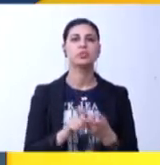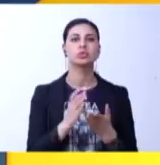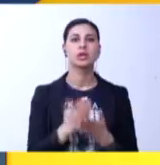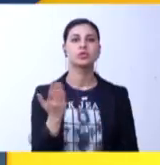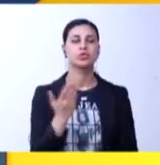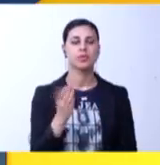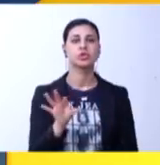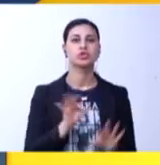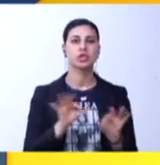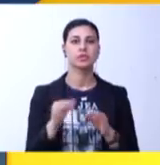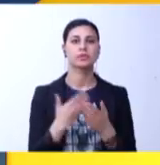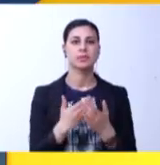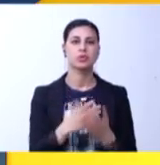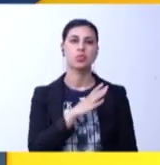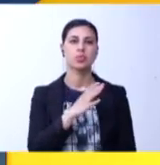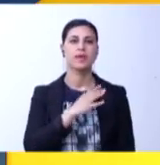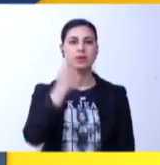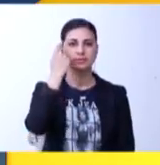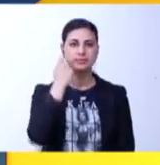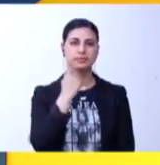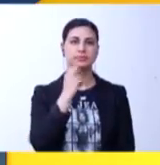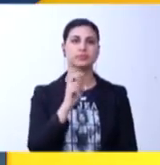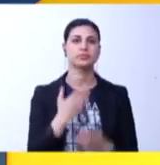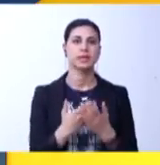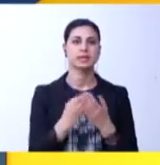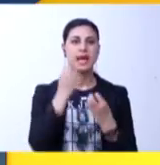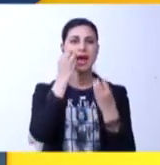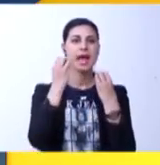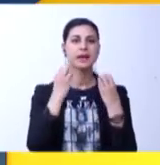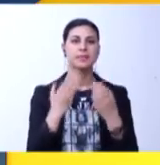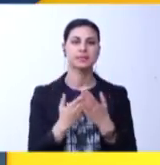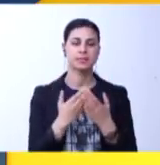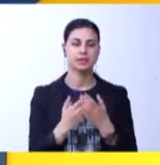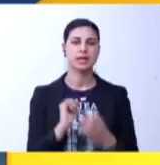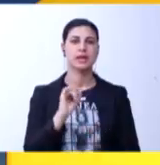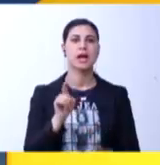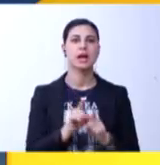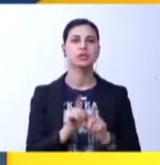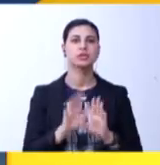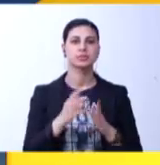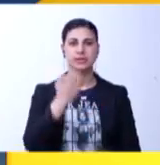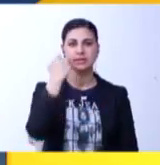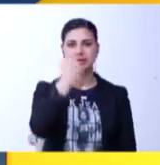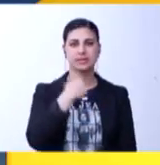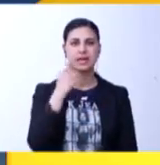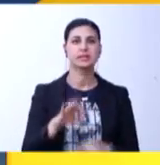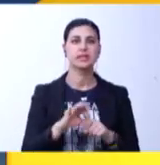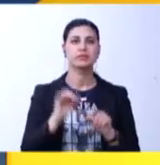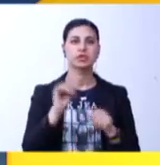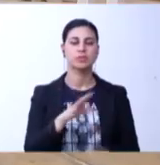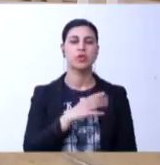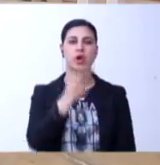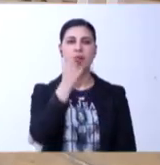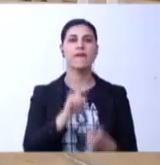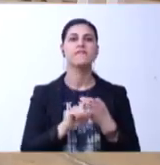რომელიც შერჩევითად მაგალითად დააზიანებს პერიფერიულ ნერვებს, მათ შორის ან ცენტრალურ ნერვებს. ასეთ შემთხვევაში სახის ნერვი შეიძლება იყოს